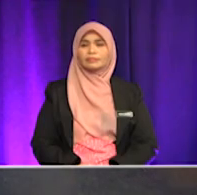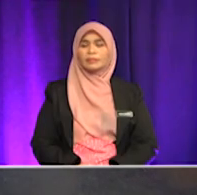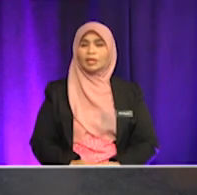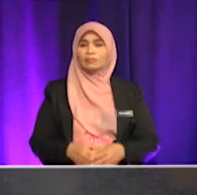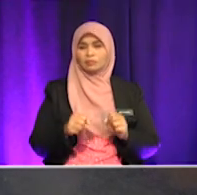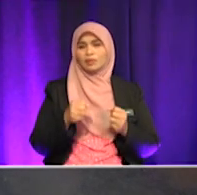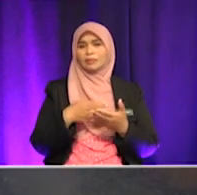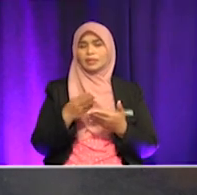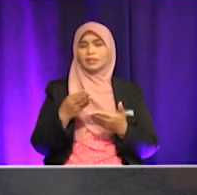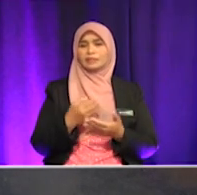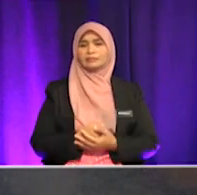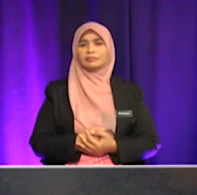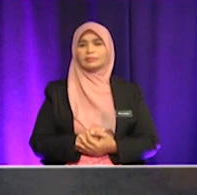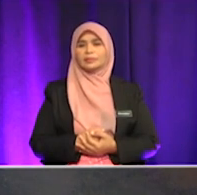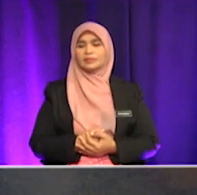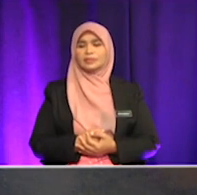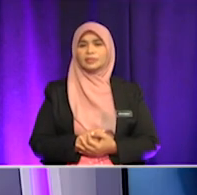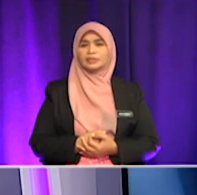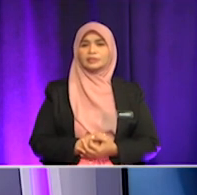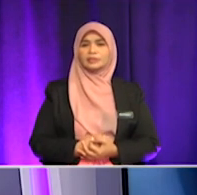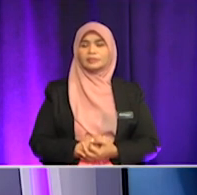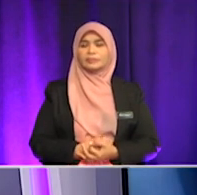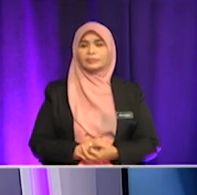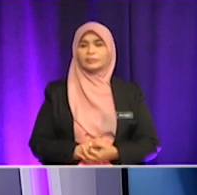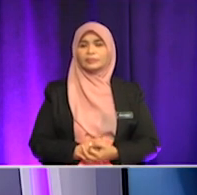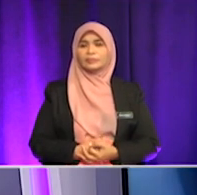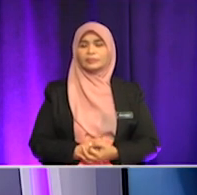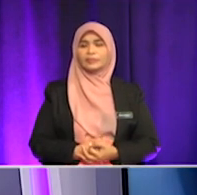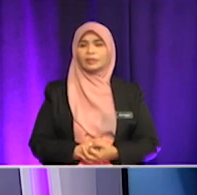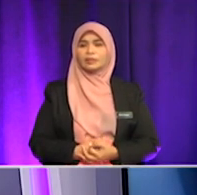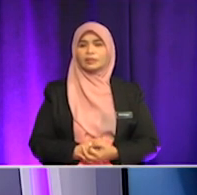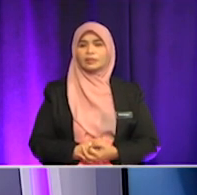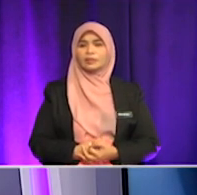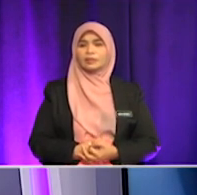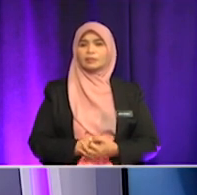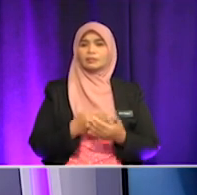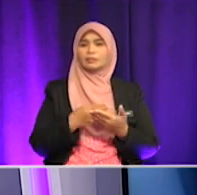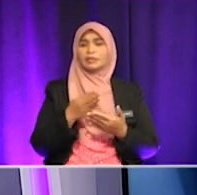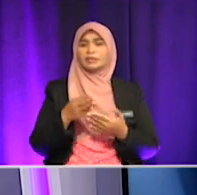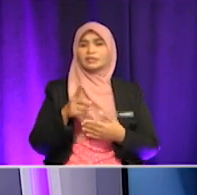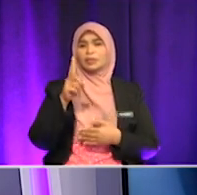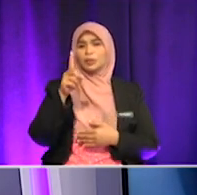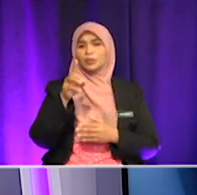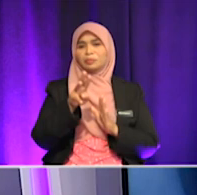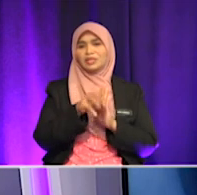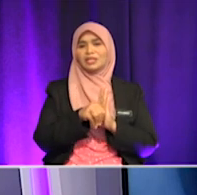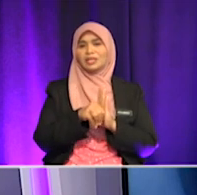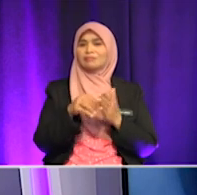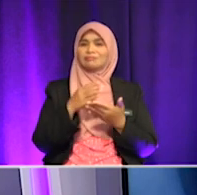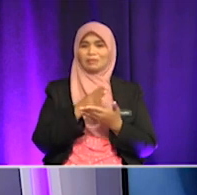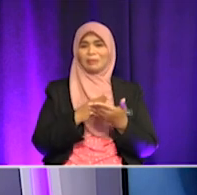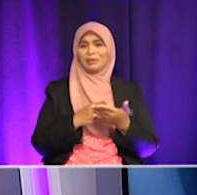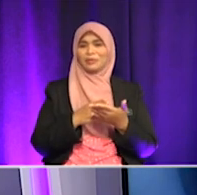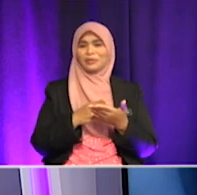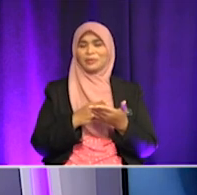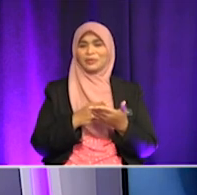bagi saya sedikit mencabar sebab ini adalah perkara baharu. Mungkin kita boleh berikan 1.5 minit, cikgu. 1.5 minit.